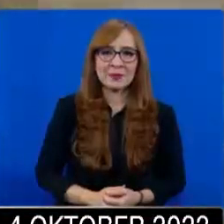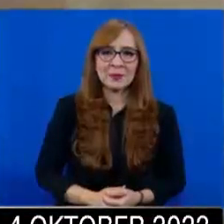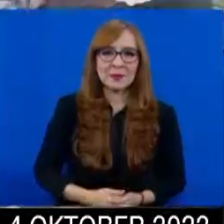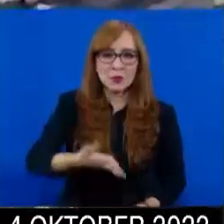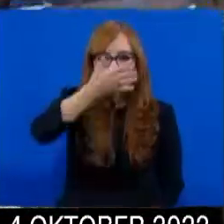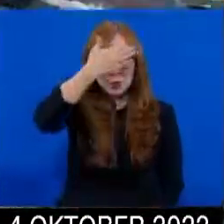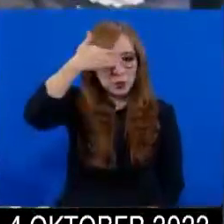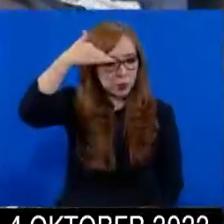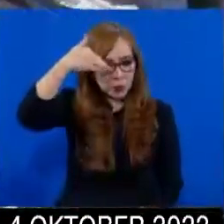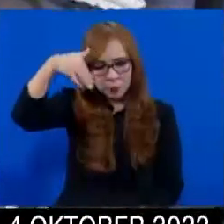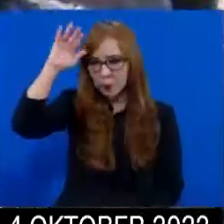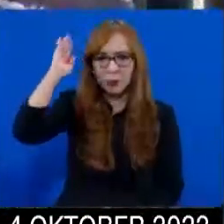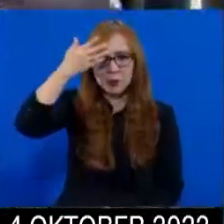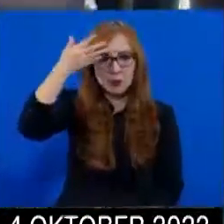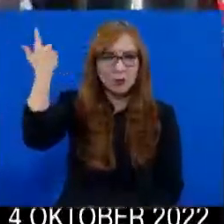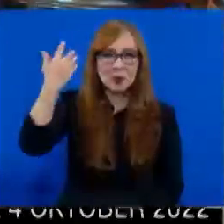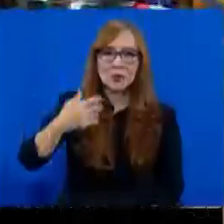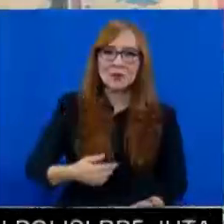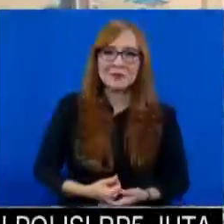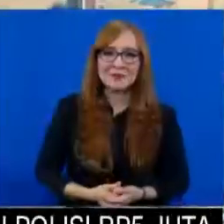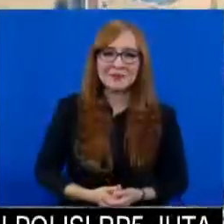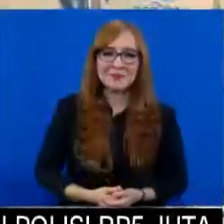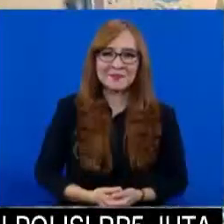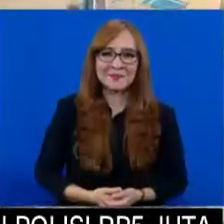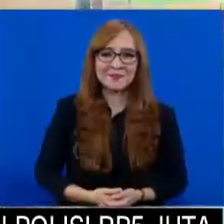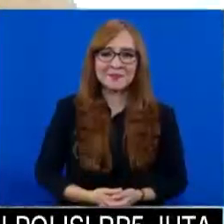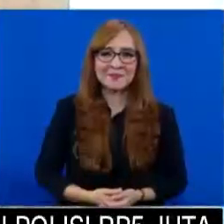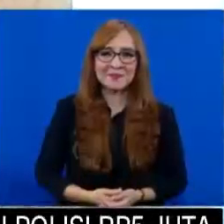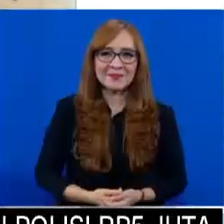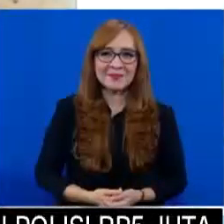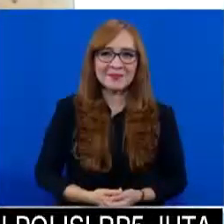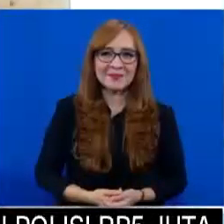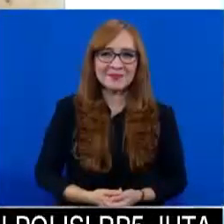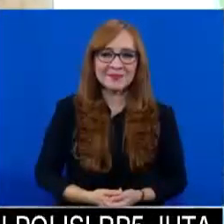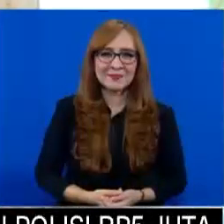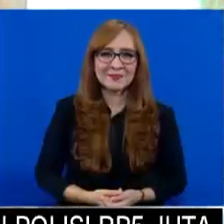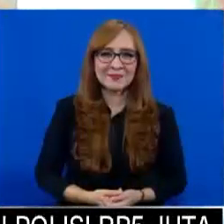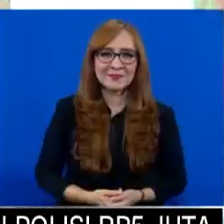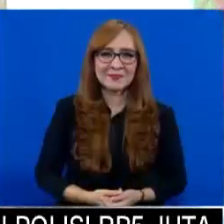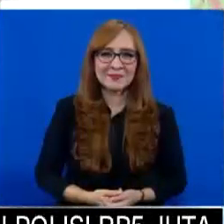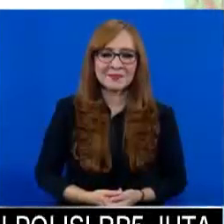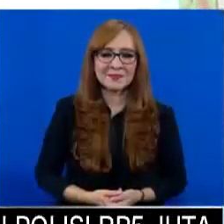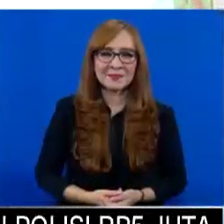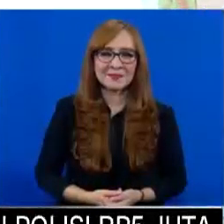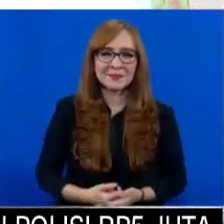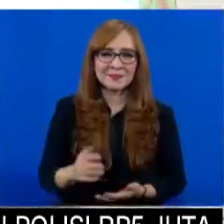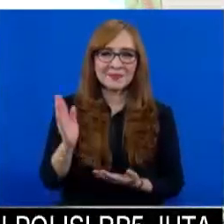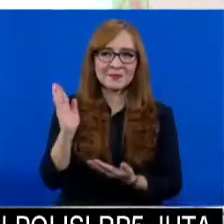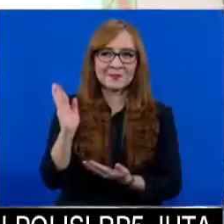kena panas doang nih, grogi, salah, customer komplain. Ini satu